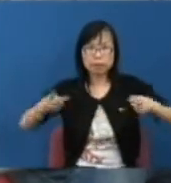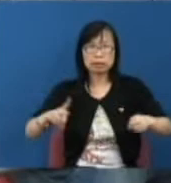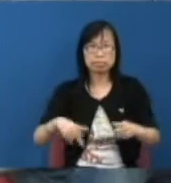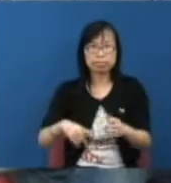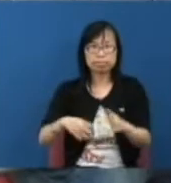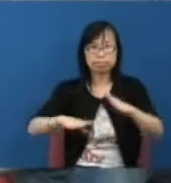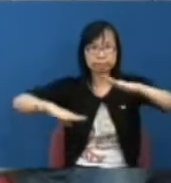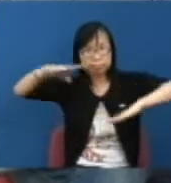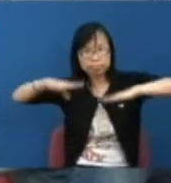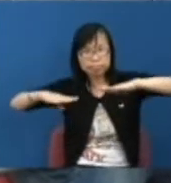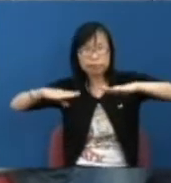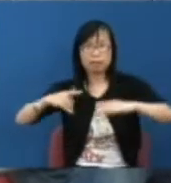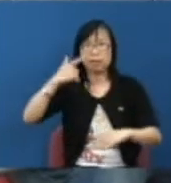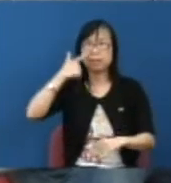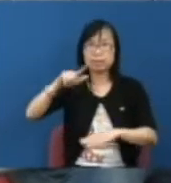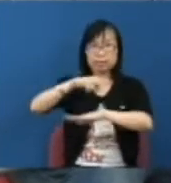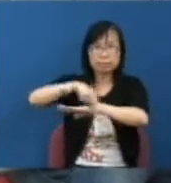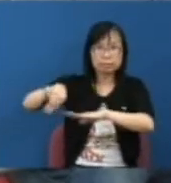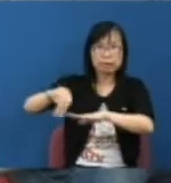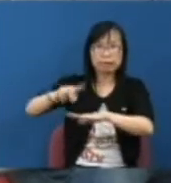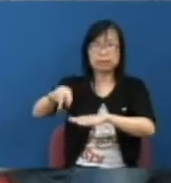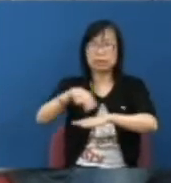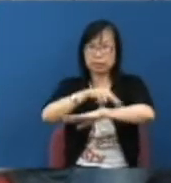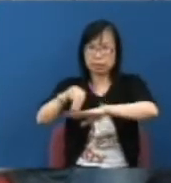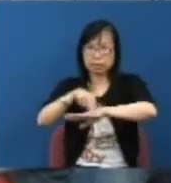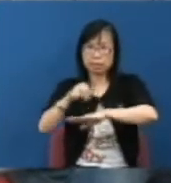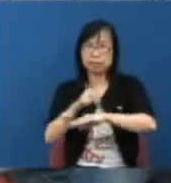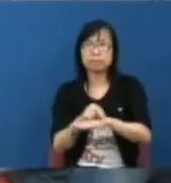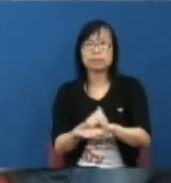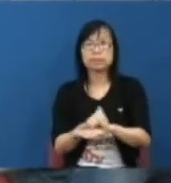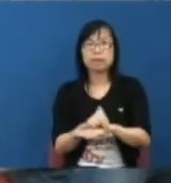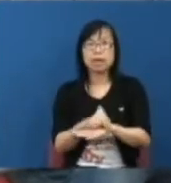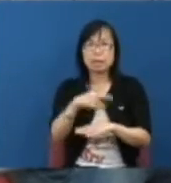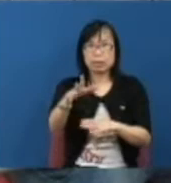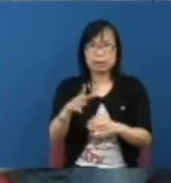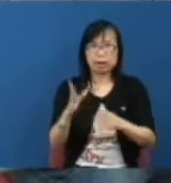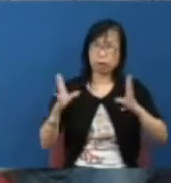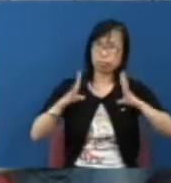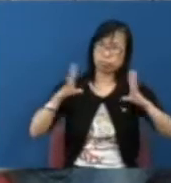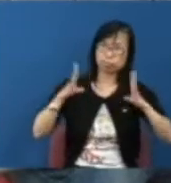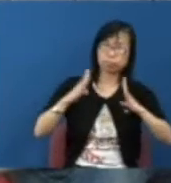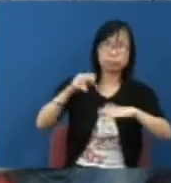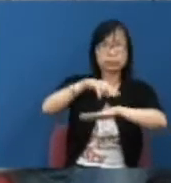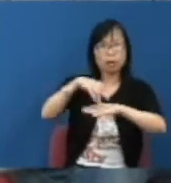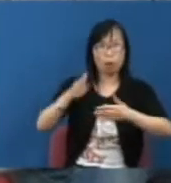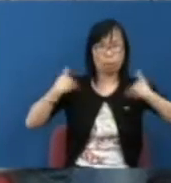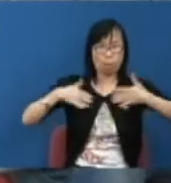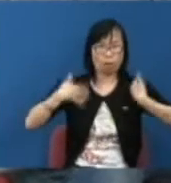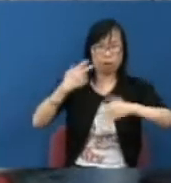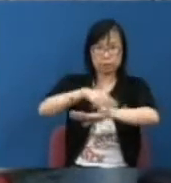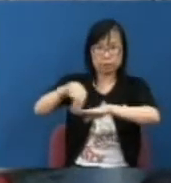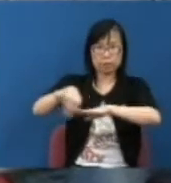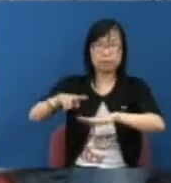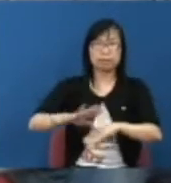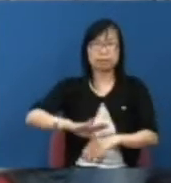嚇，即係新界咧就冇一啲amenities 啊，即係啲休閒啊娛樂嘅設施咧就冇嘅，咁但係